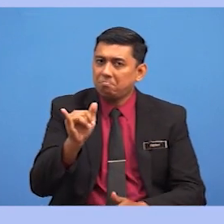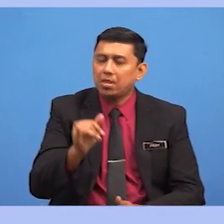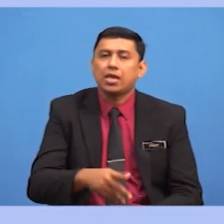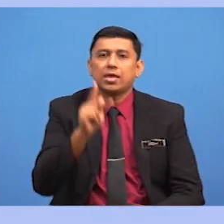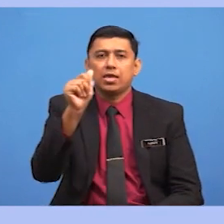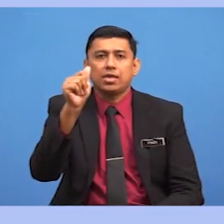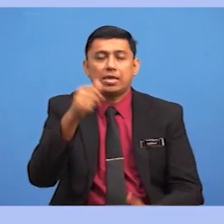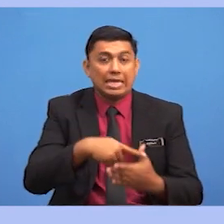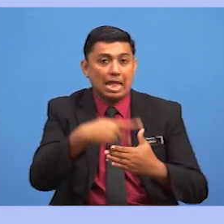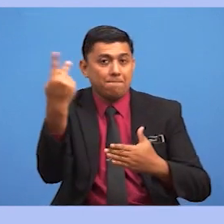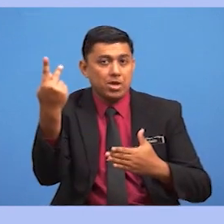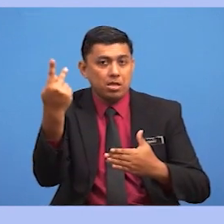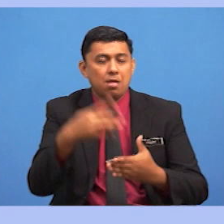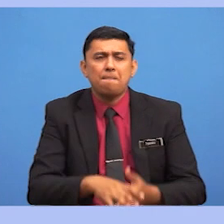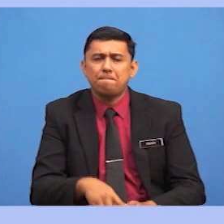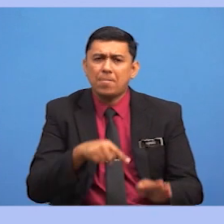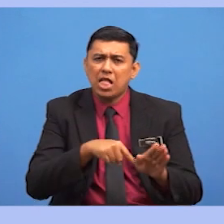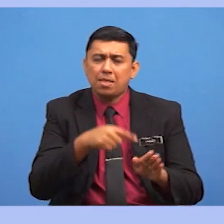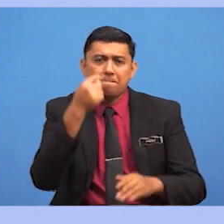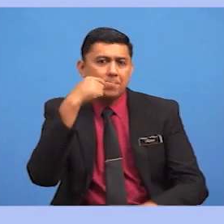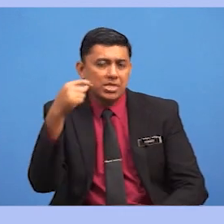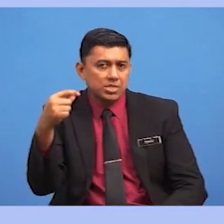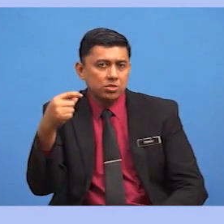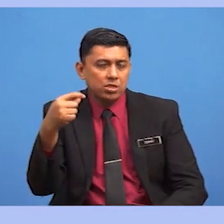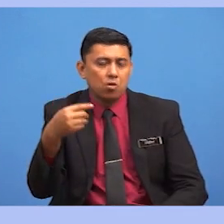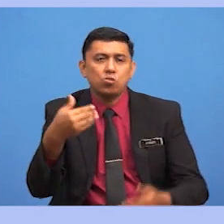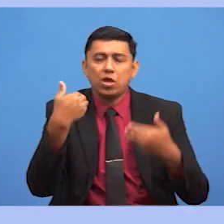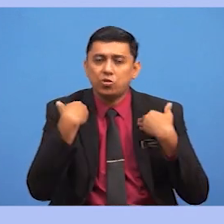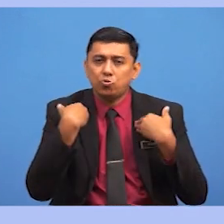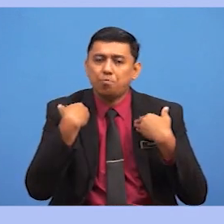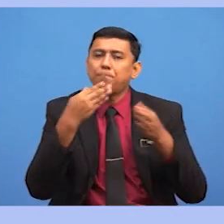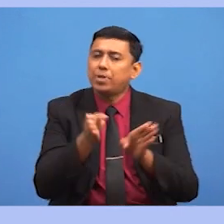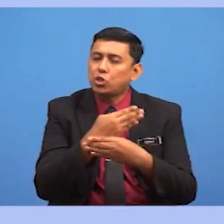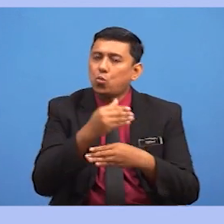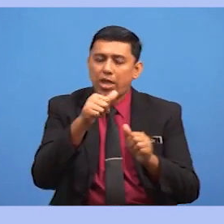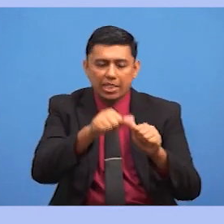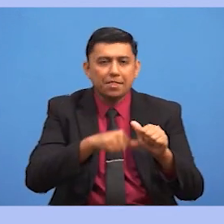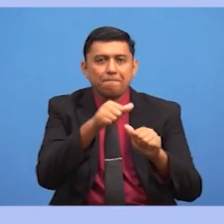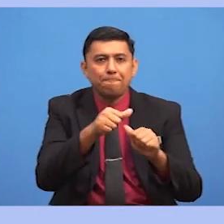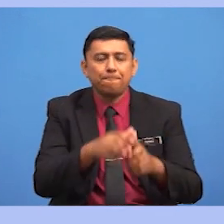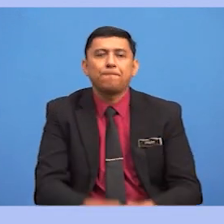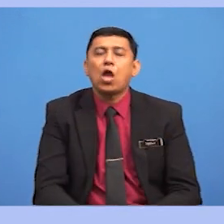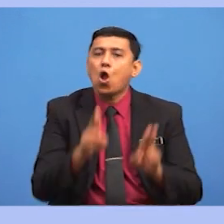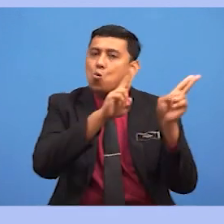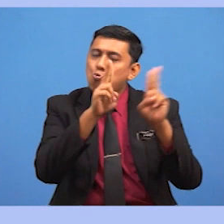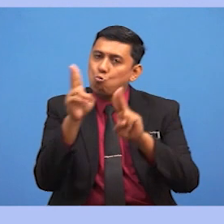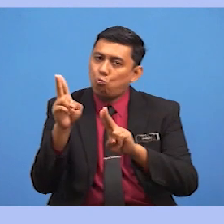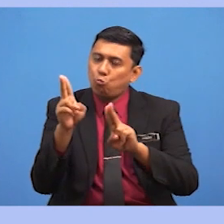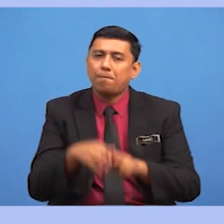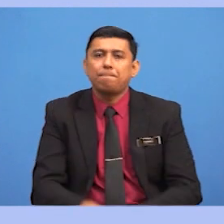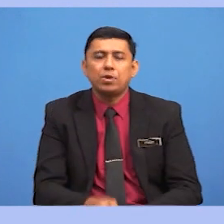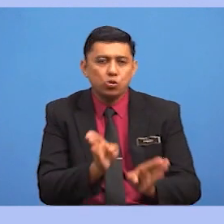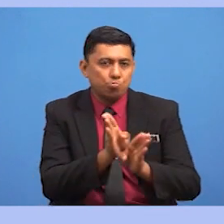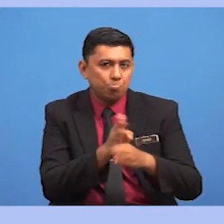karbon. Dalam mata pensel, unsur karbon wujud dalam bentuk atom. Dalam udara, unsur